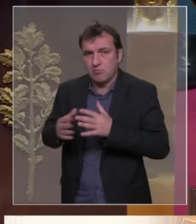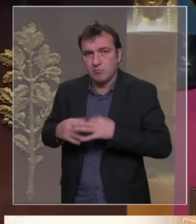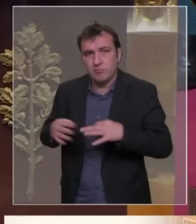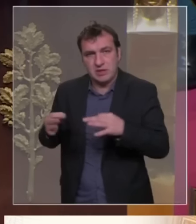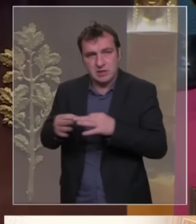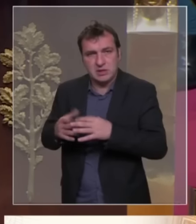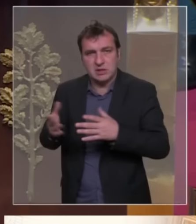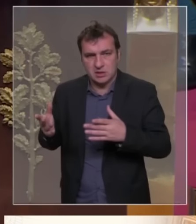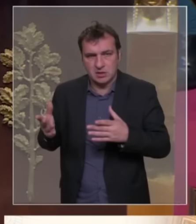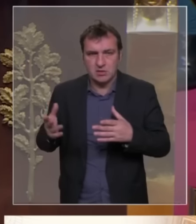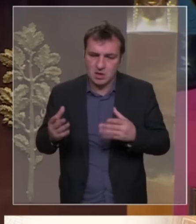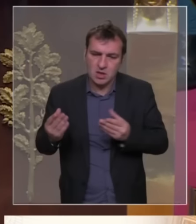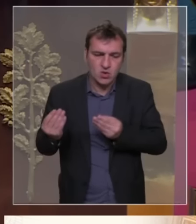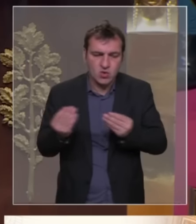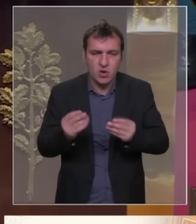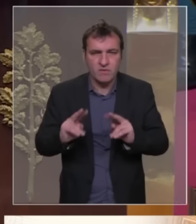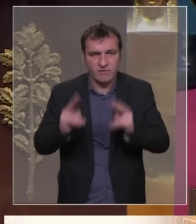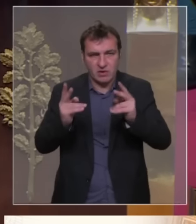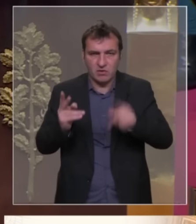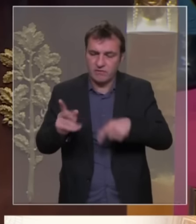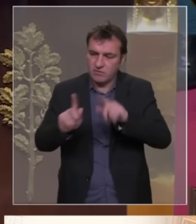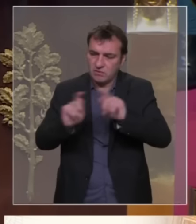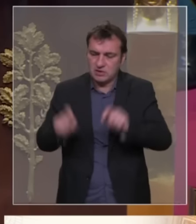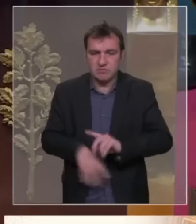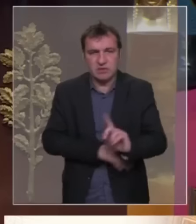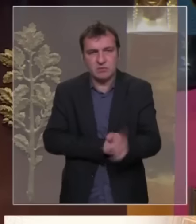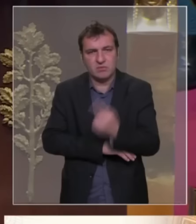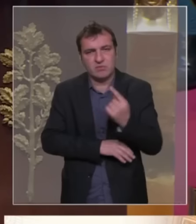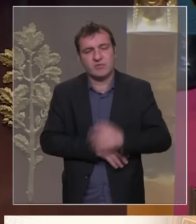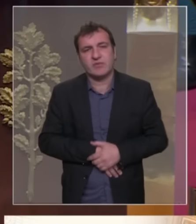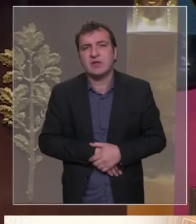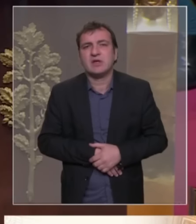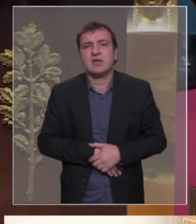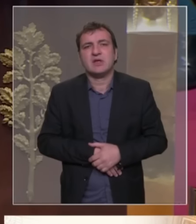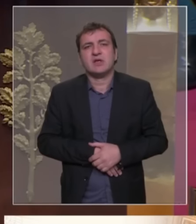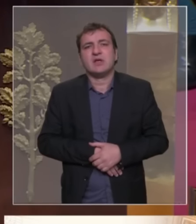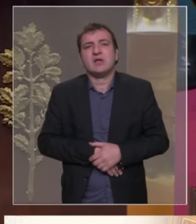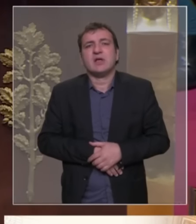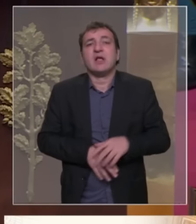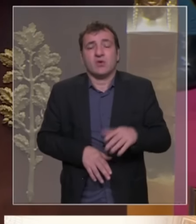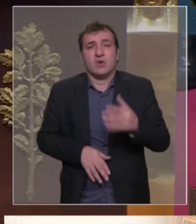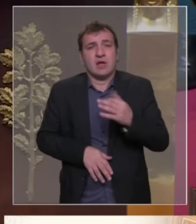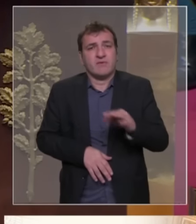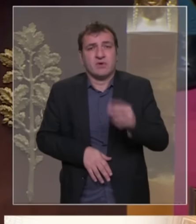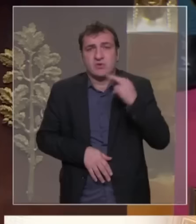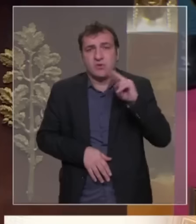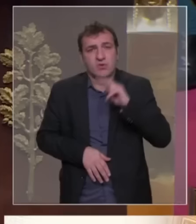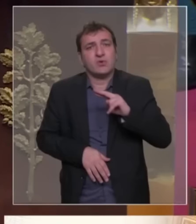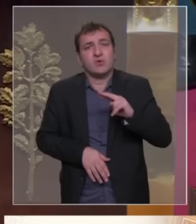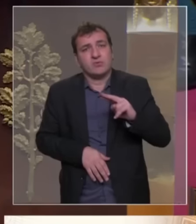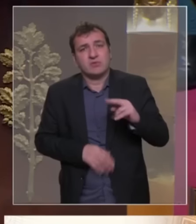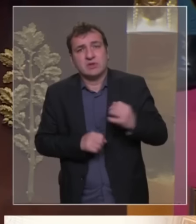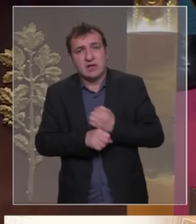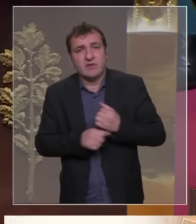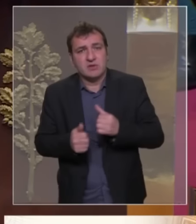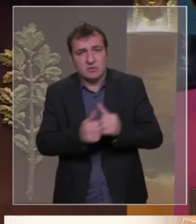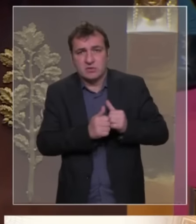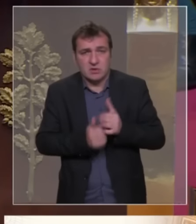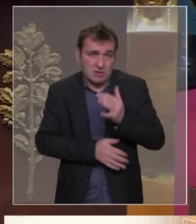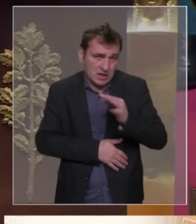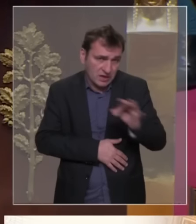respectés. Depuis 1950, la France et l'Europe vont ensemble. Et la France a un rôle majeur à jouer pour continuer à faire changer